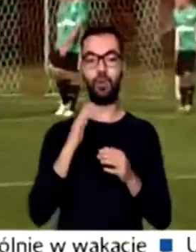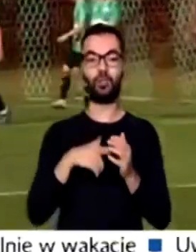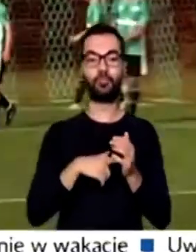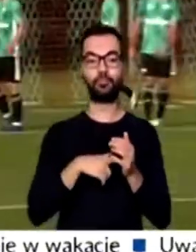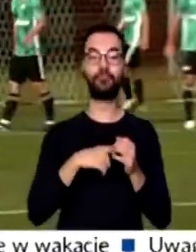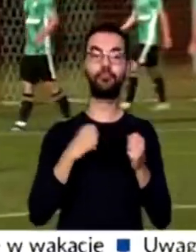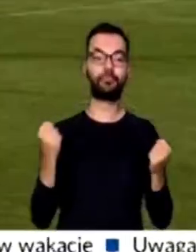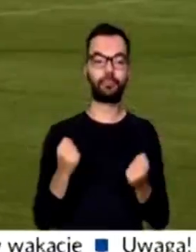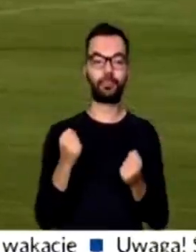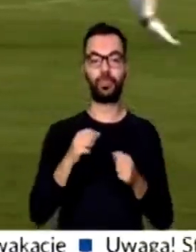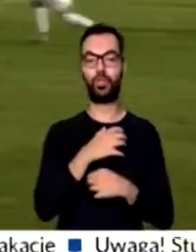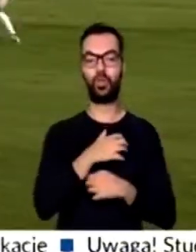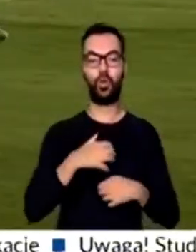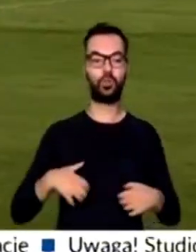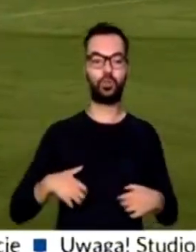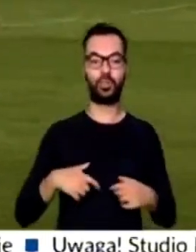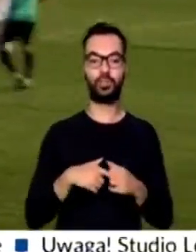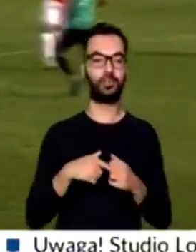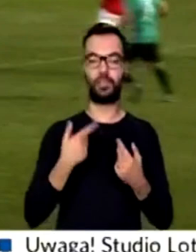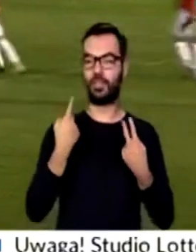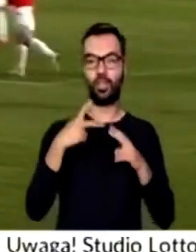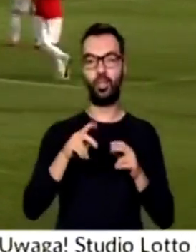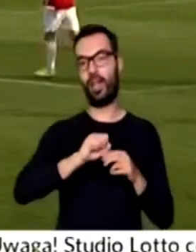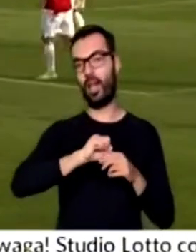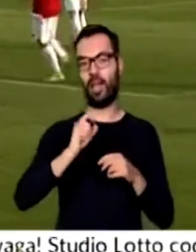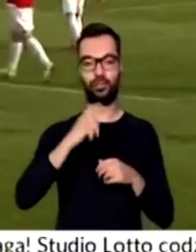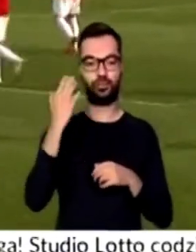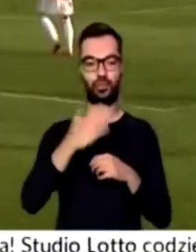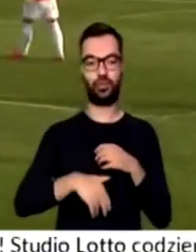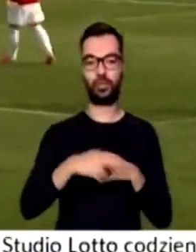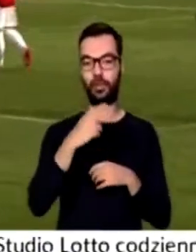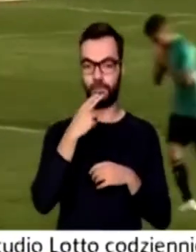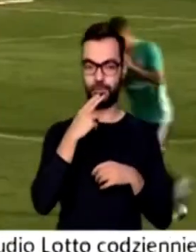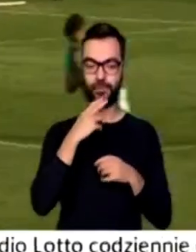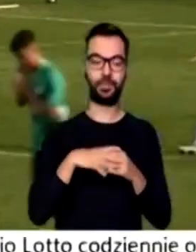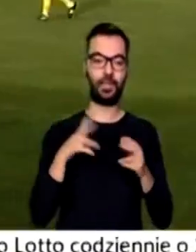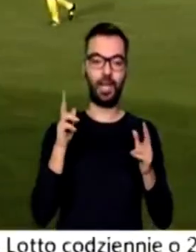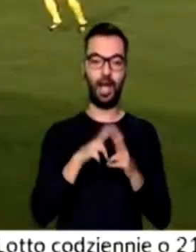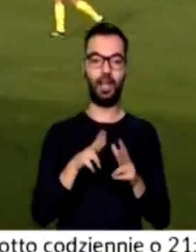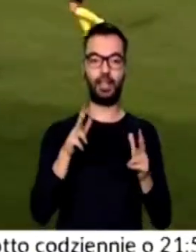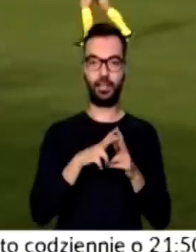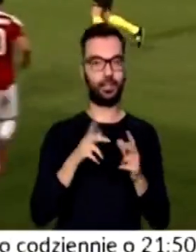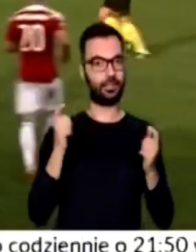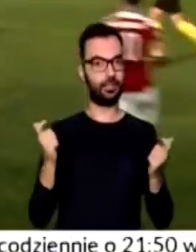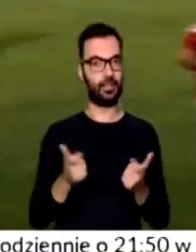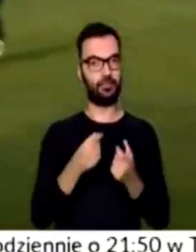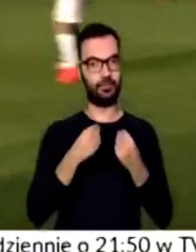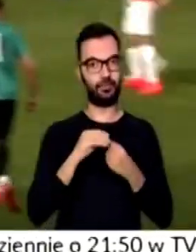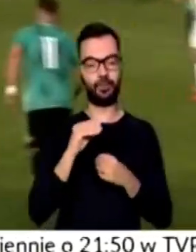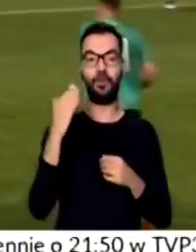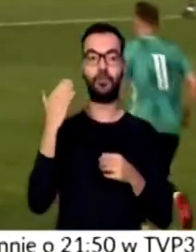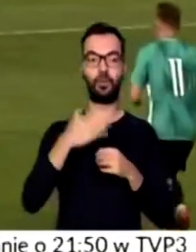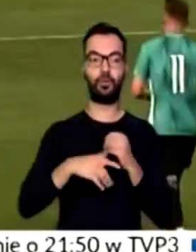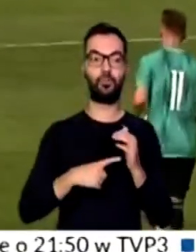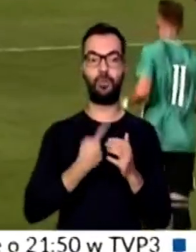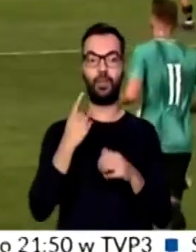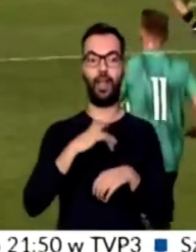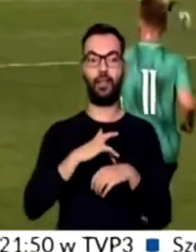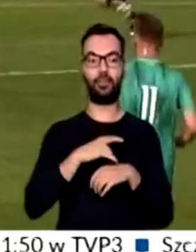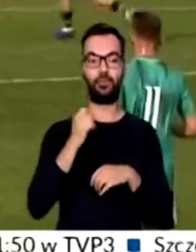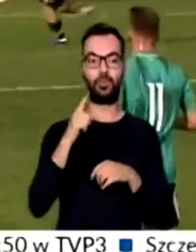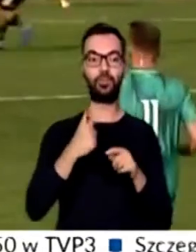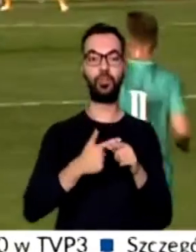inicjatywę przejęli gospodarze i nie oddali jej aż do końcowego gwizdka. Ich ataki były coraz groźniejsze i po raz pierwszy przyniosły efekt